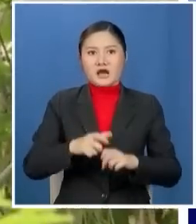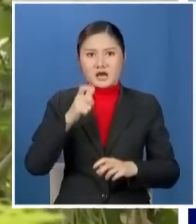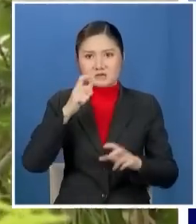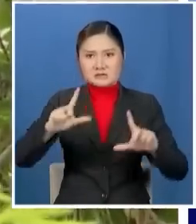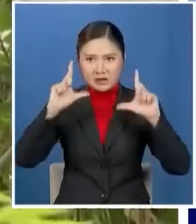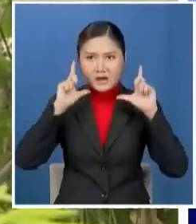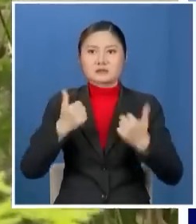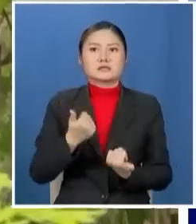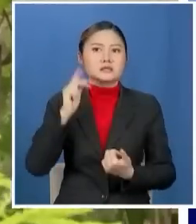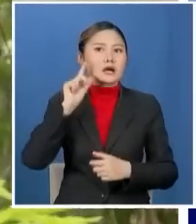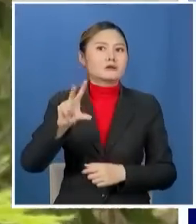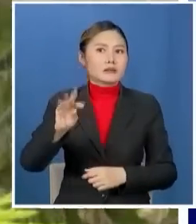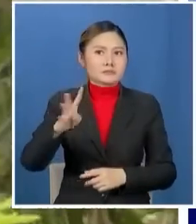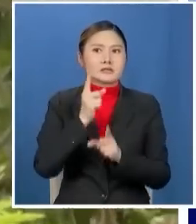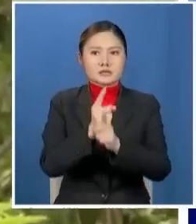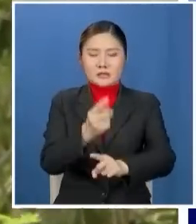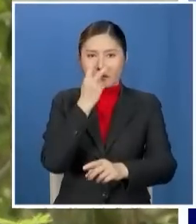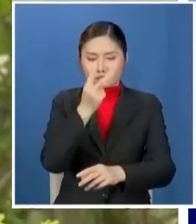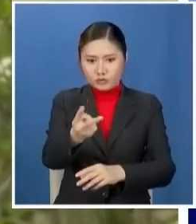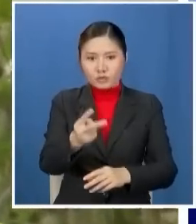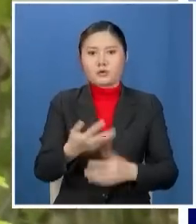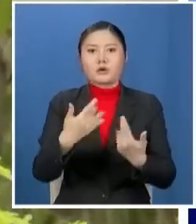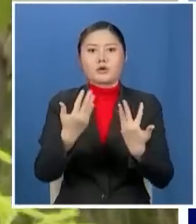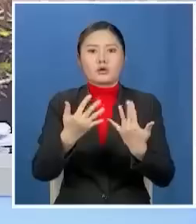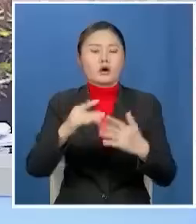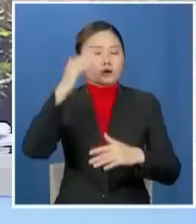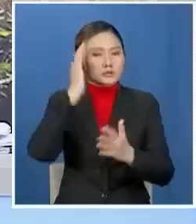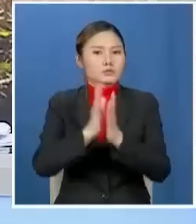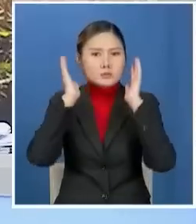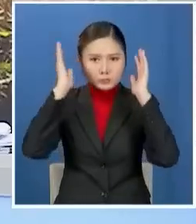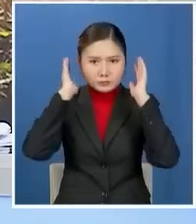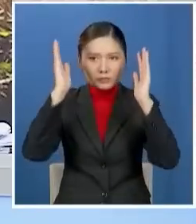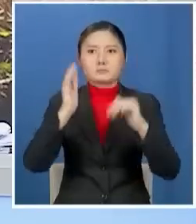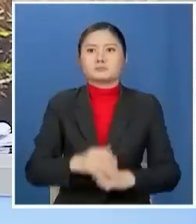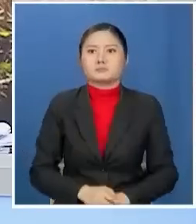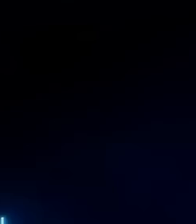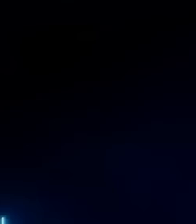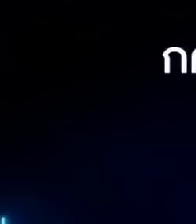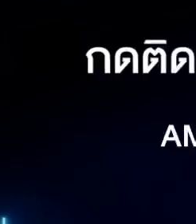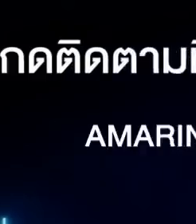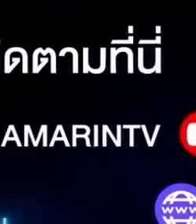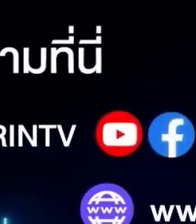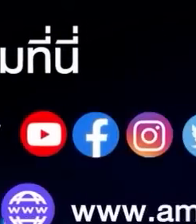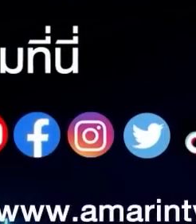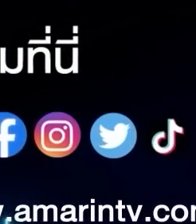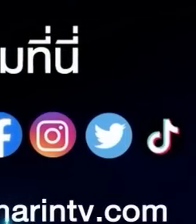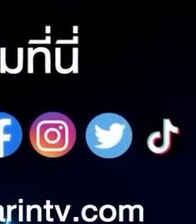คะเดี๋ยวทีมข่าวอมรินทร์ทีวีของเราติดตามไปแล้วก็เดี๋ยวรอการแถลงความคืบหน้าของทางเจ้าหน้าที่ตำรวจด้วยนะคะ